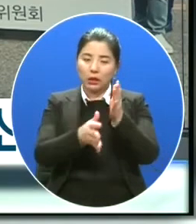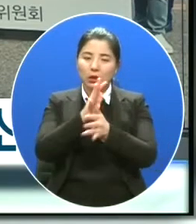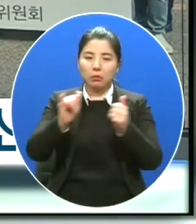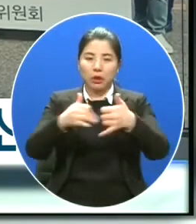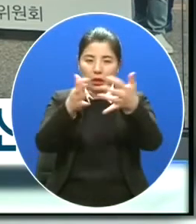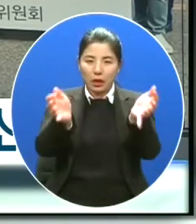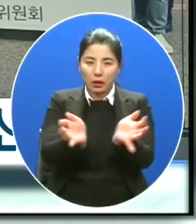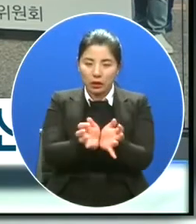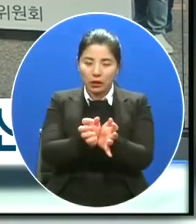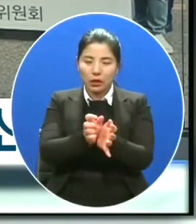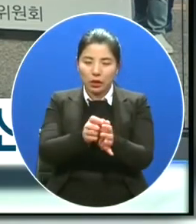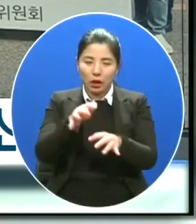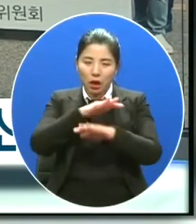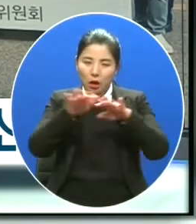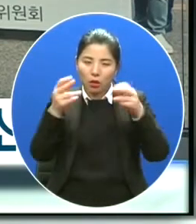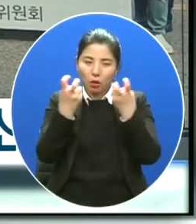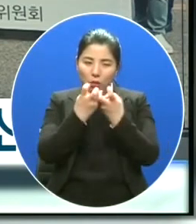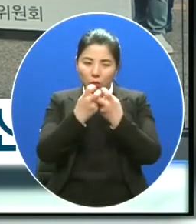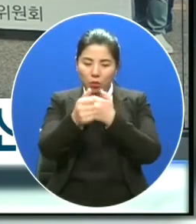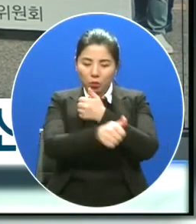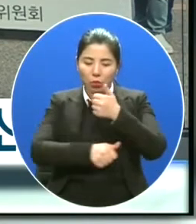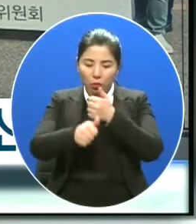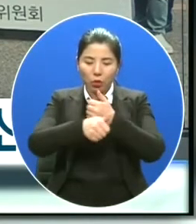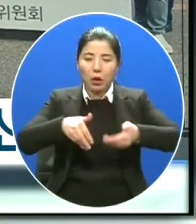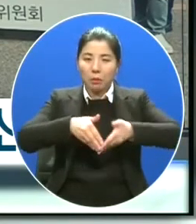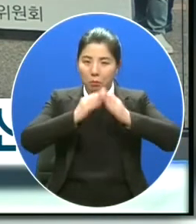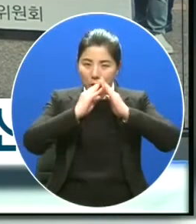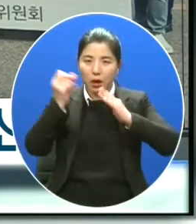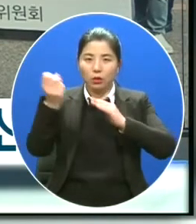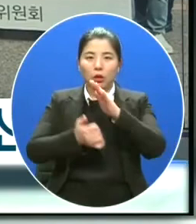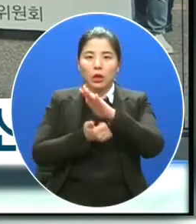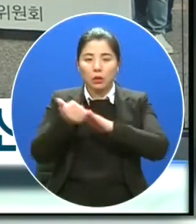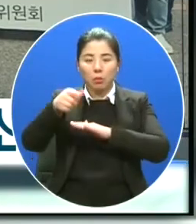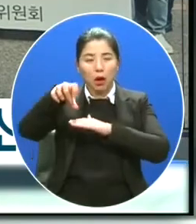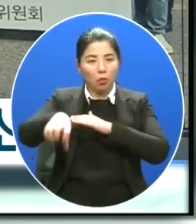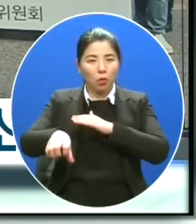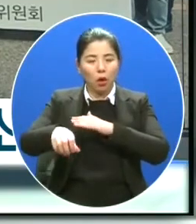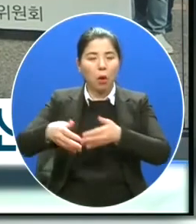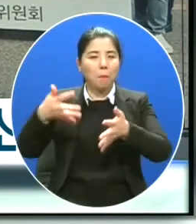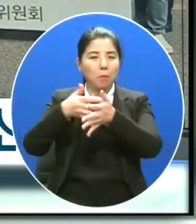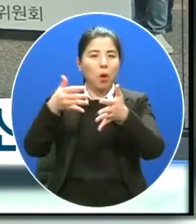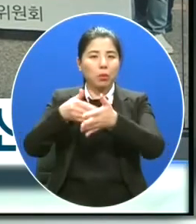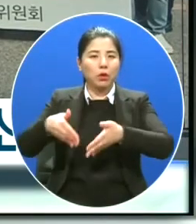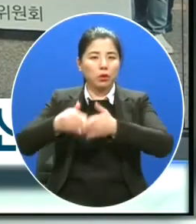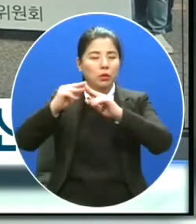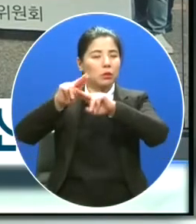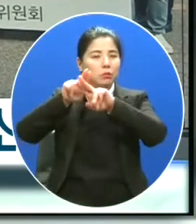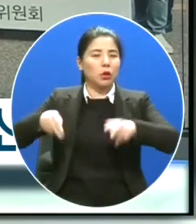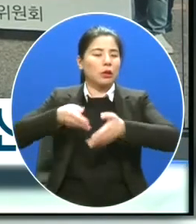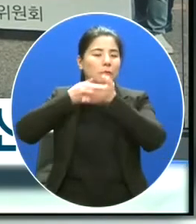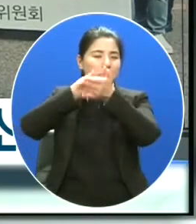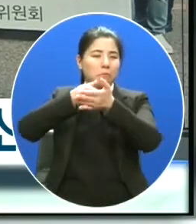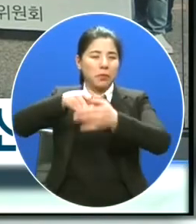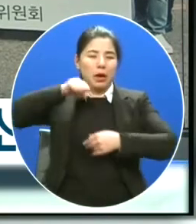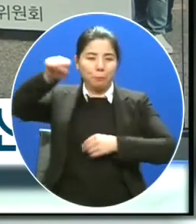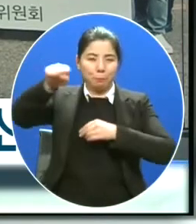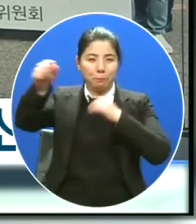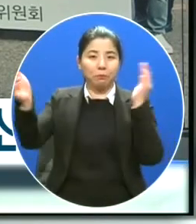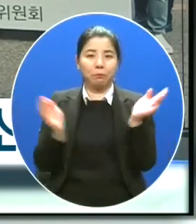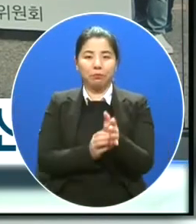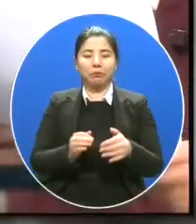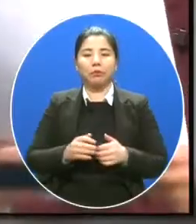시민사회단체들이 대책위원회를 구성하고 충북희망원이 시설 폐쇄와 법인 설립 허가 취소를 촉구했다는 보도가